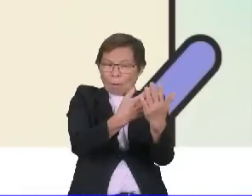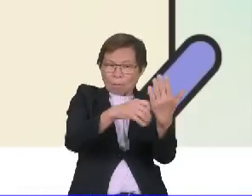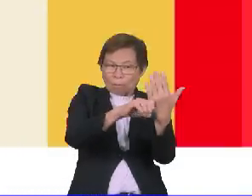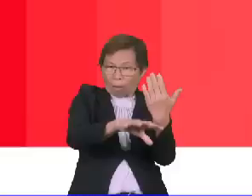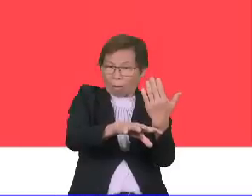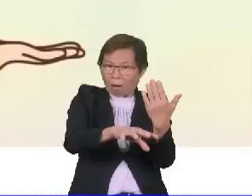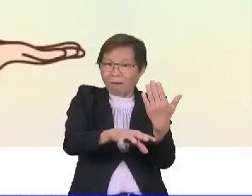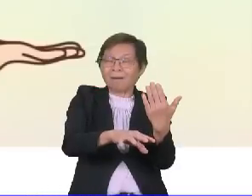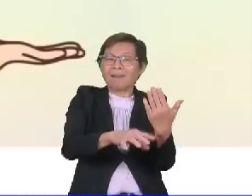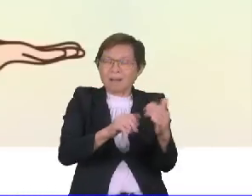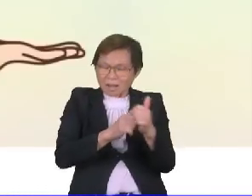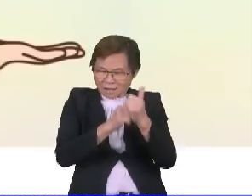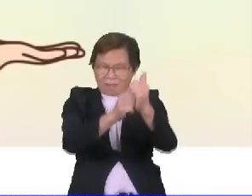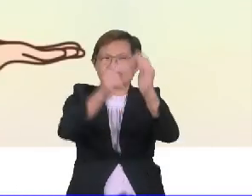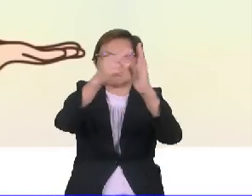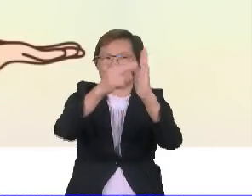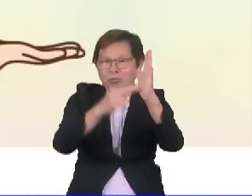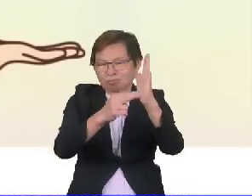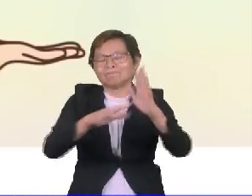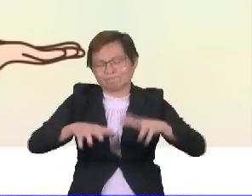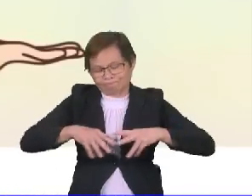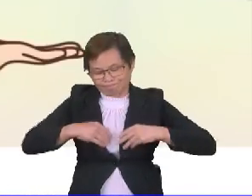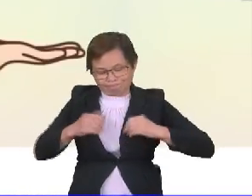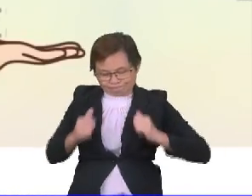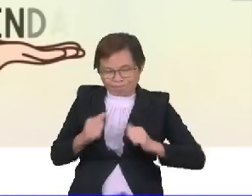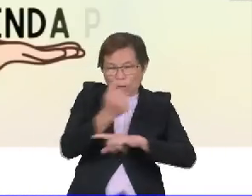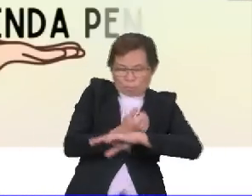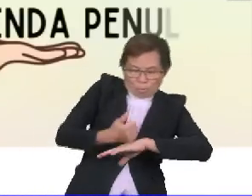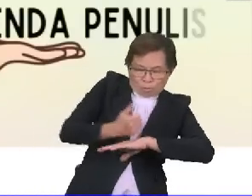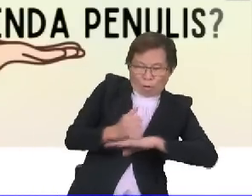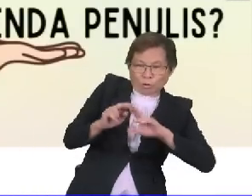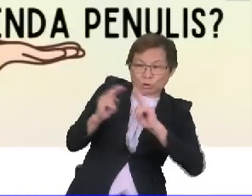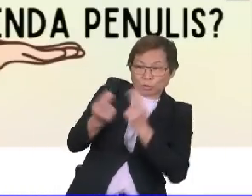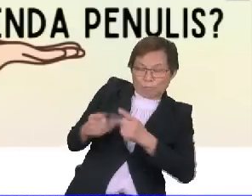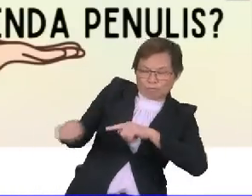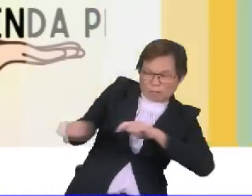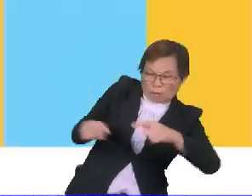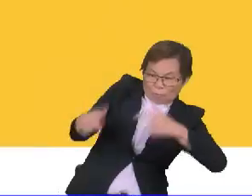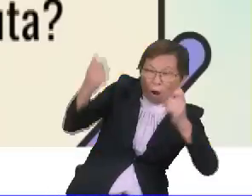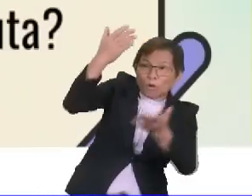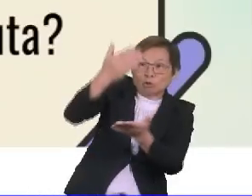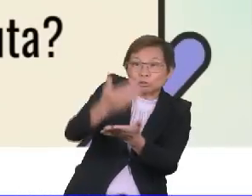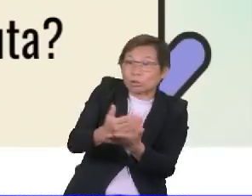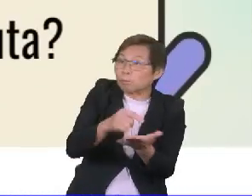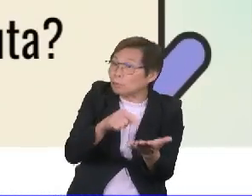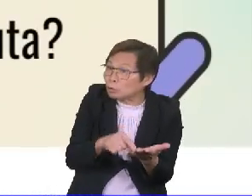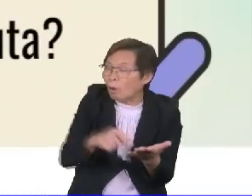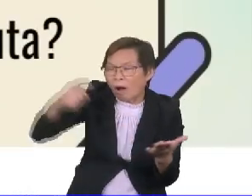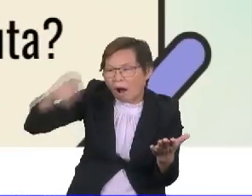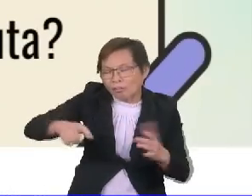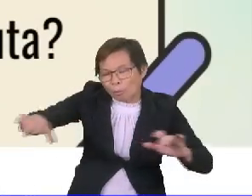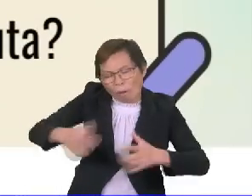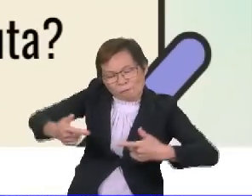sosial patuh pada undang-undang disambut baik malah penumbuhan unik tindakan segera bagi menangani perkara berkenaan harus